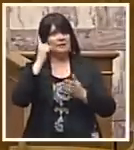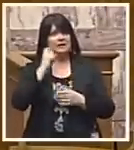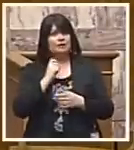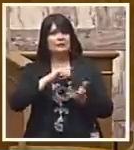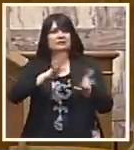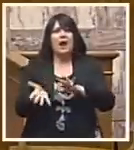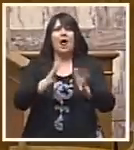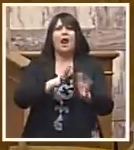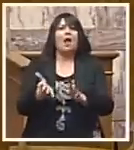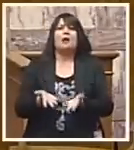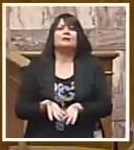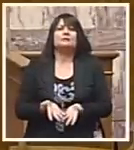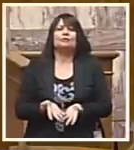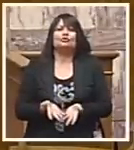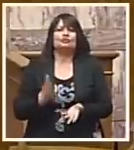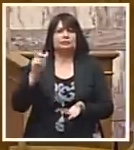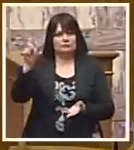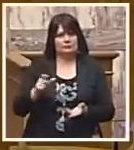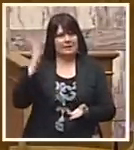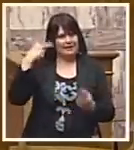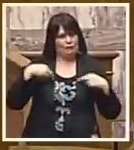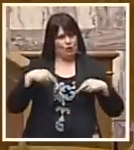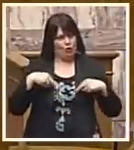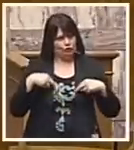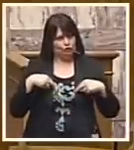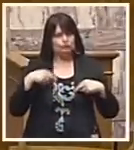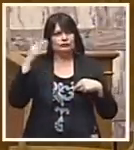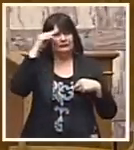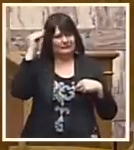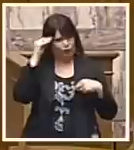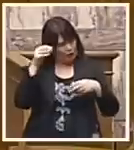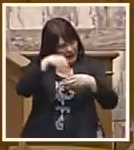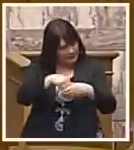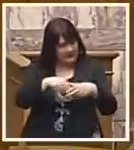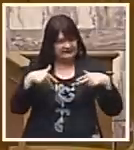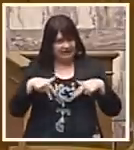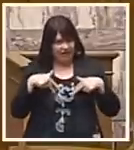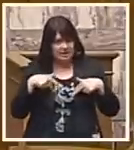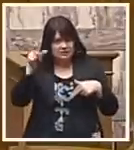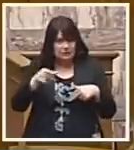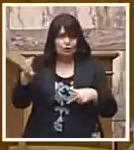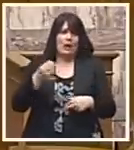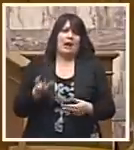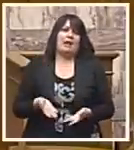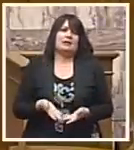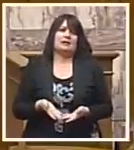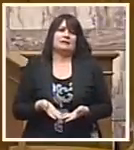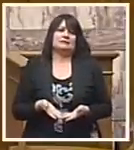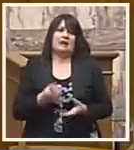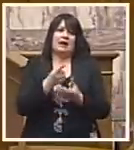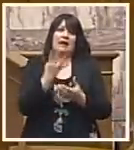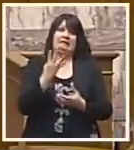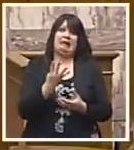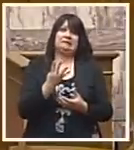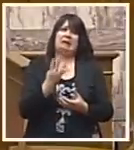εσείς. Ως υπουργός της κυβέρνησης Καραμαλή, όταν μας λέγατε ότι το έλλειμμα, εσείς το λέγατε, είναι 4 με